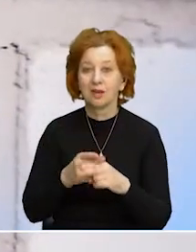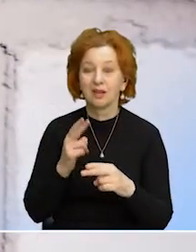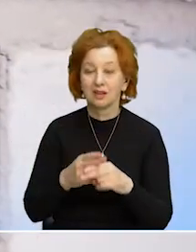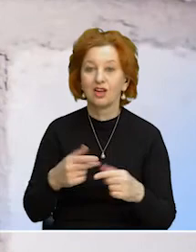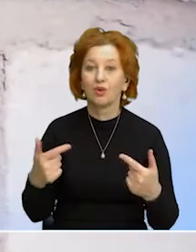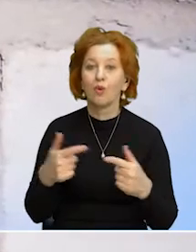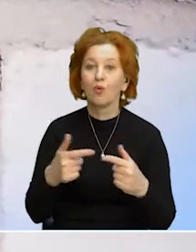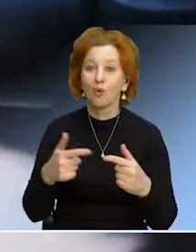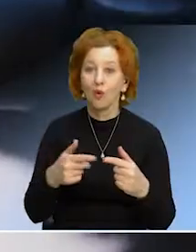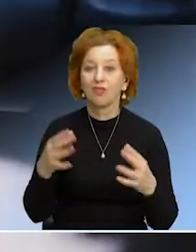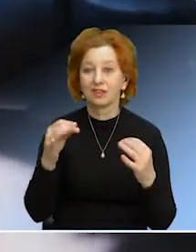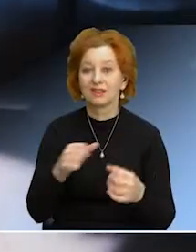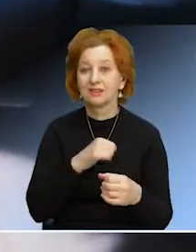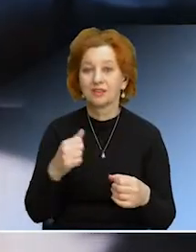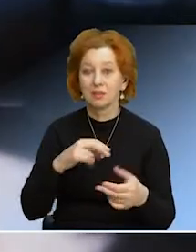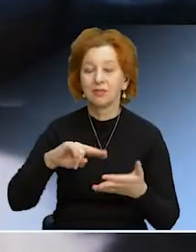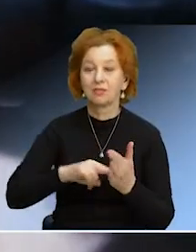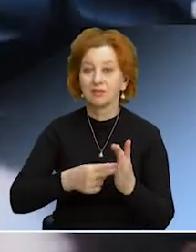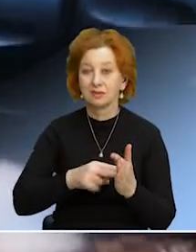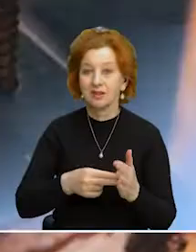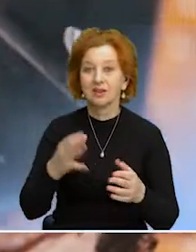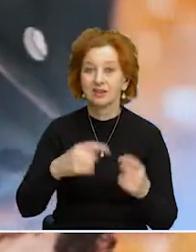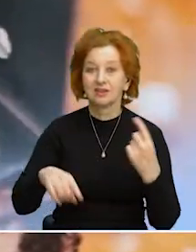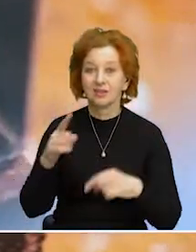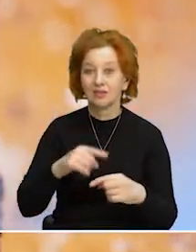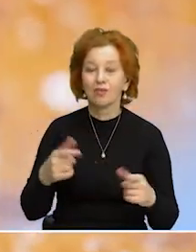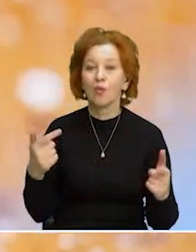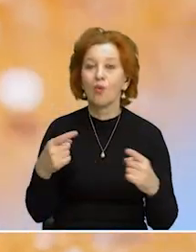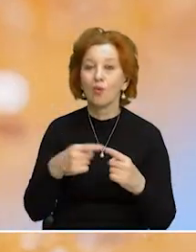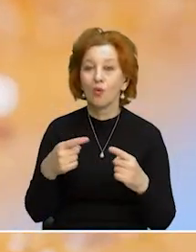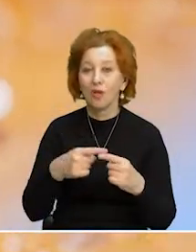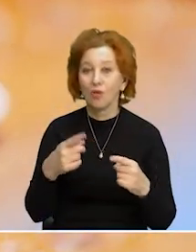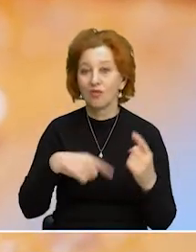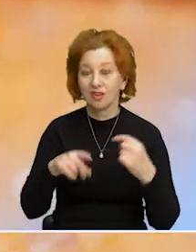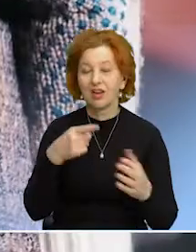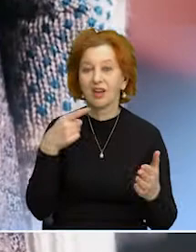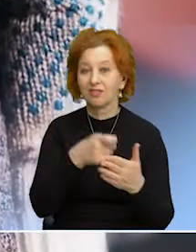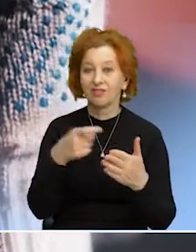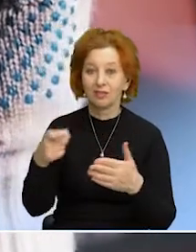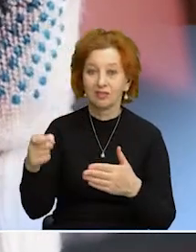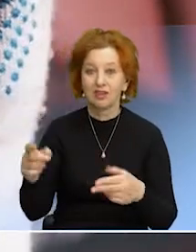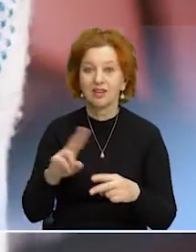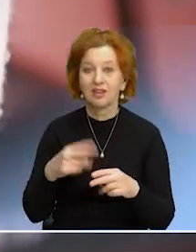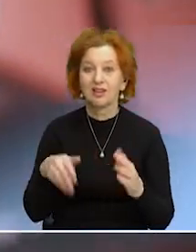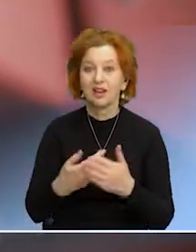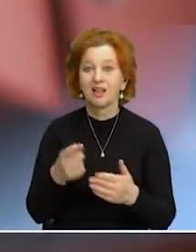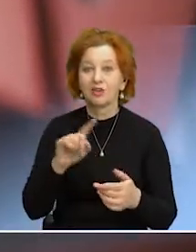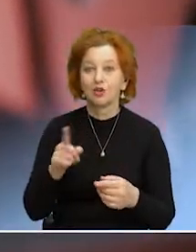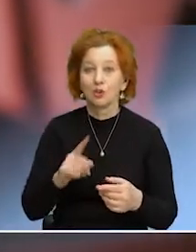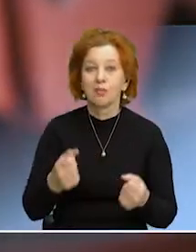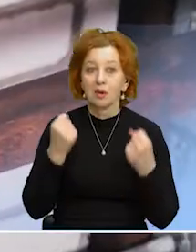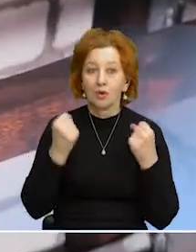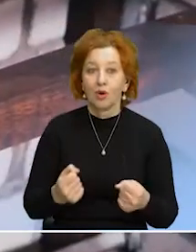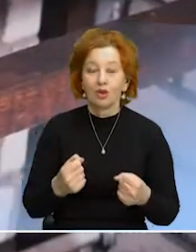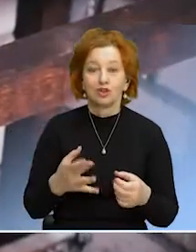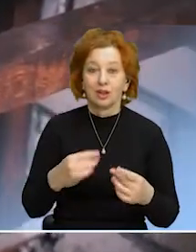помощи металлических углов и саморезов. Стеллаж прикрепляем к стене с помощью уголков и дюбель гвоздей. Делается это для того,